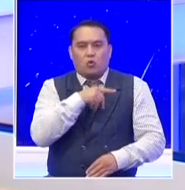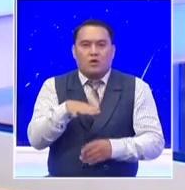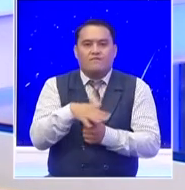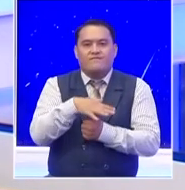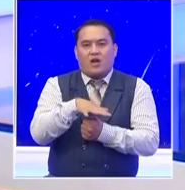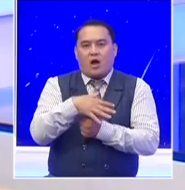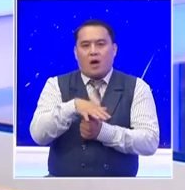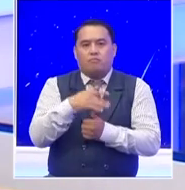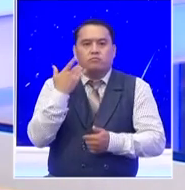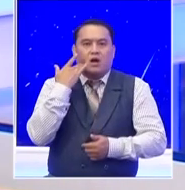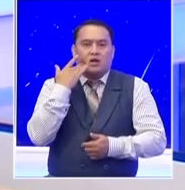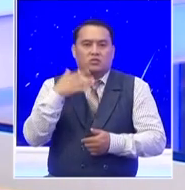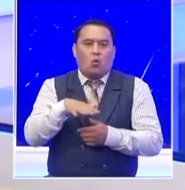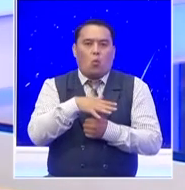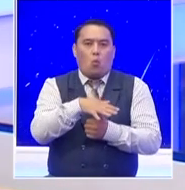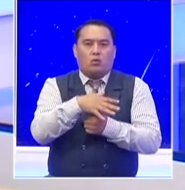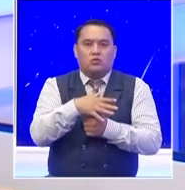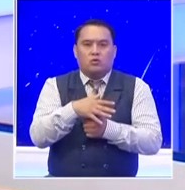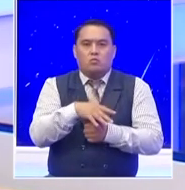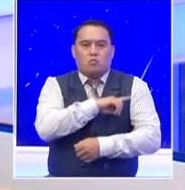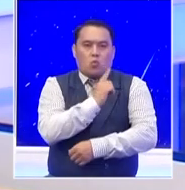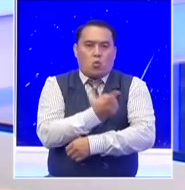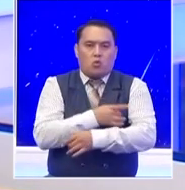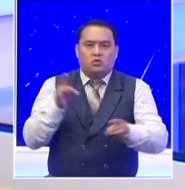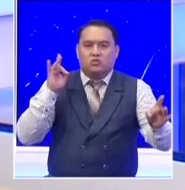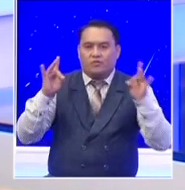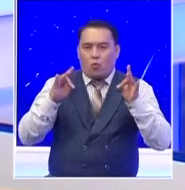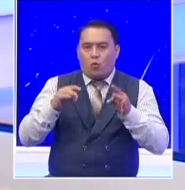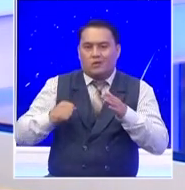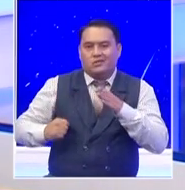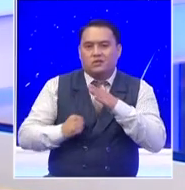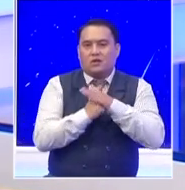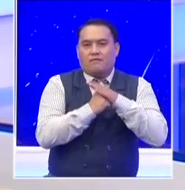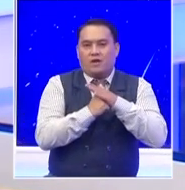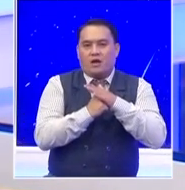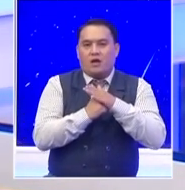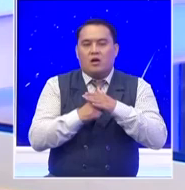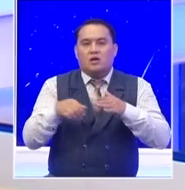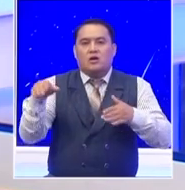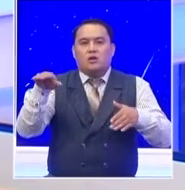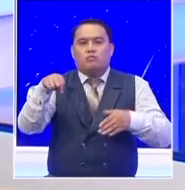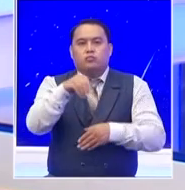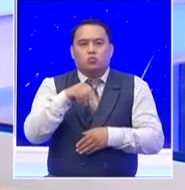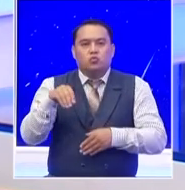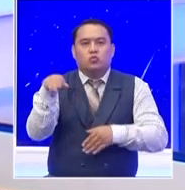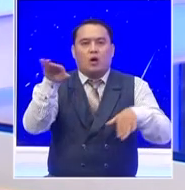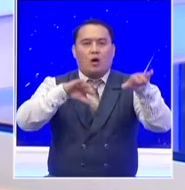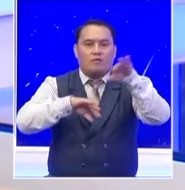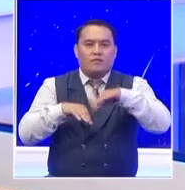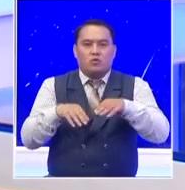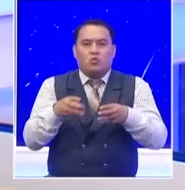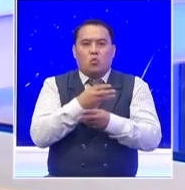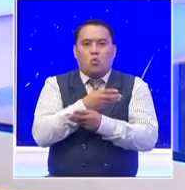вертолеты, которые, постоянно летая над ними, образуют мощное звуковое давление. От этого знаменитый песчаник буквально рассыпается на